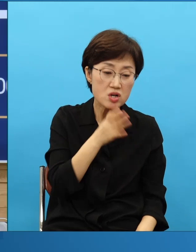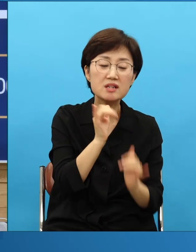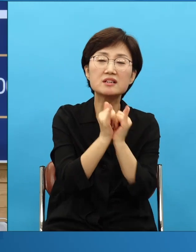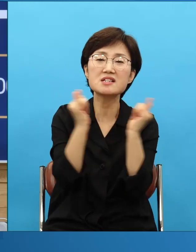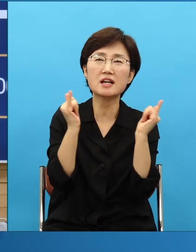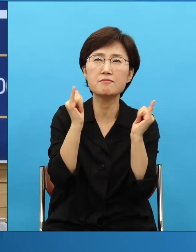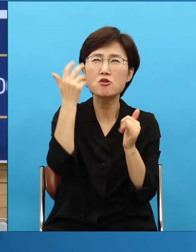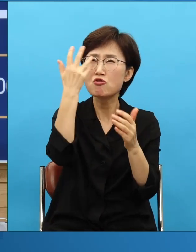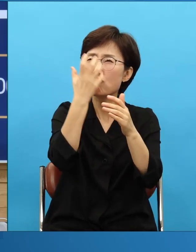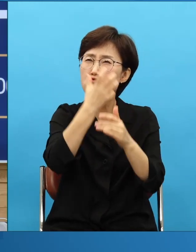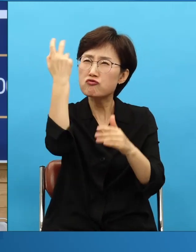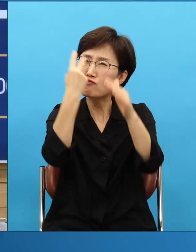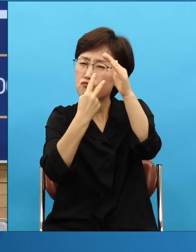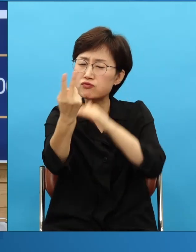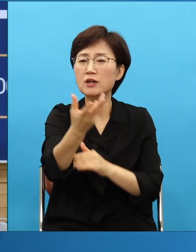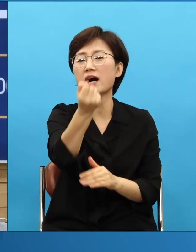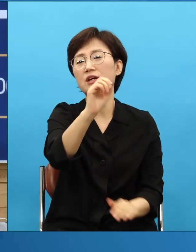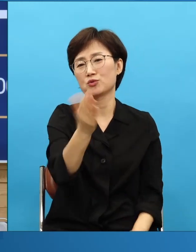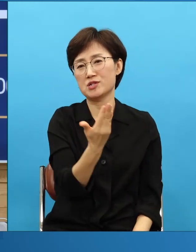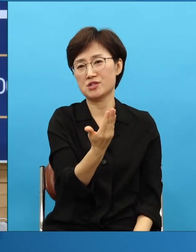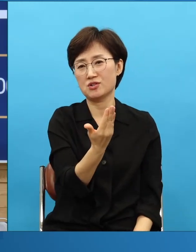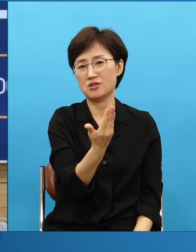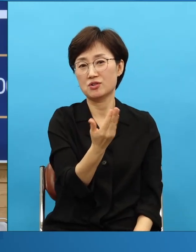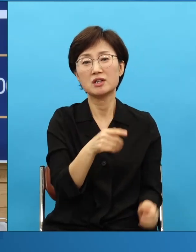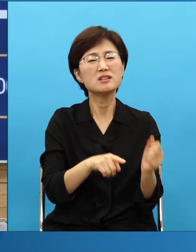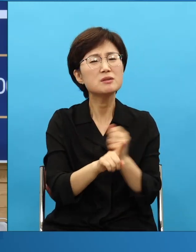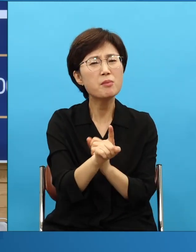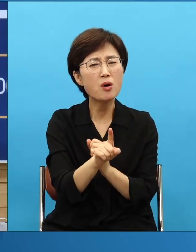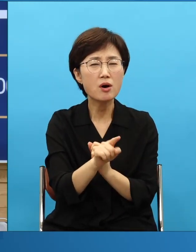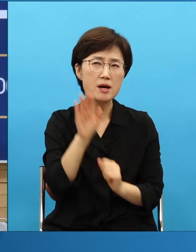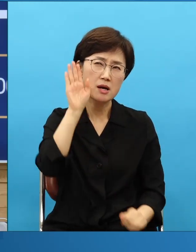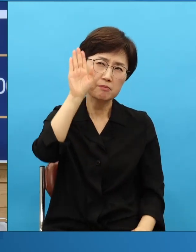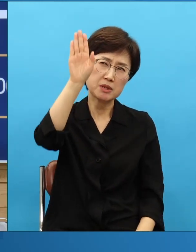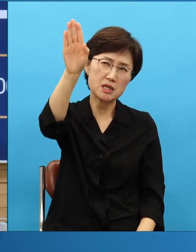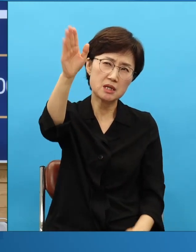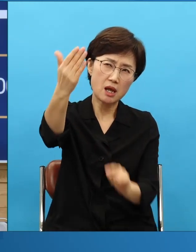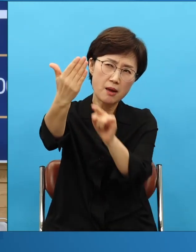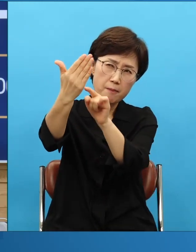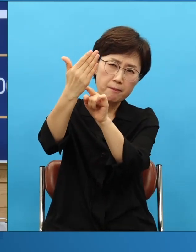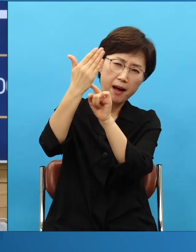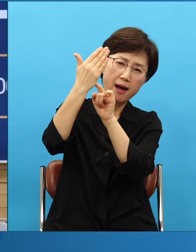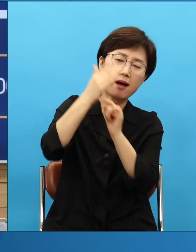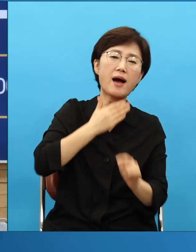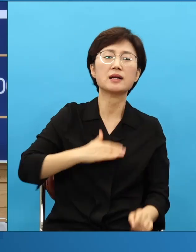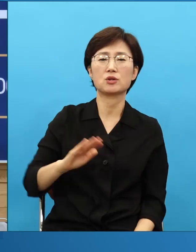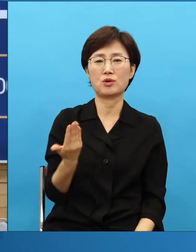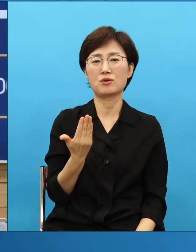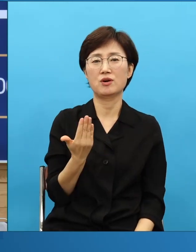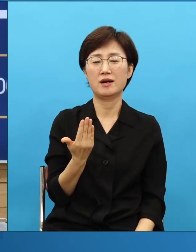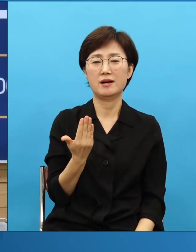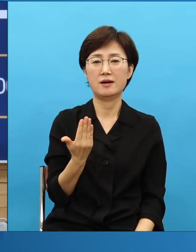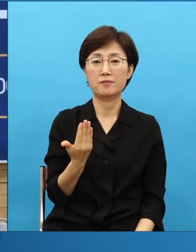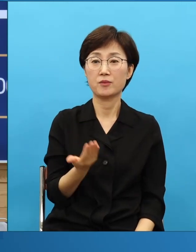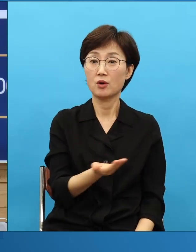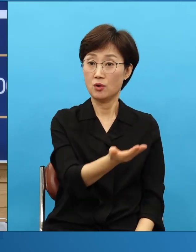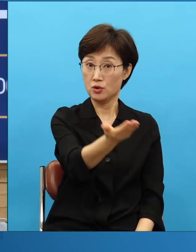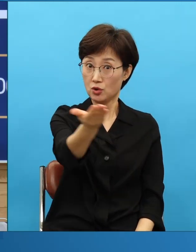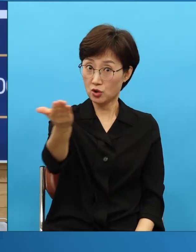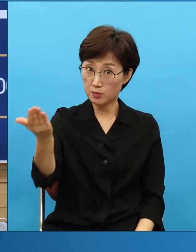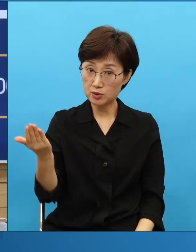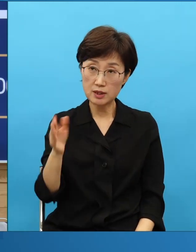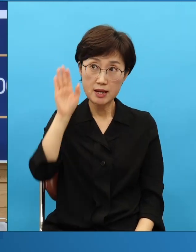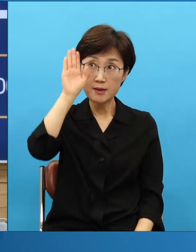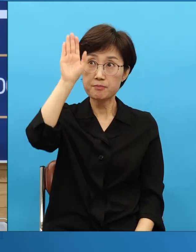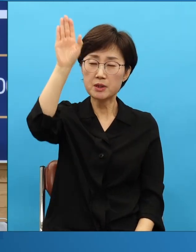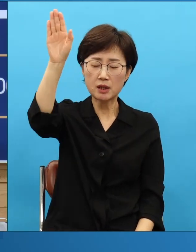old men will dream dreams." 뭡니까? What is that? 미래를 보여줬다고 말이에요. He allowed them to see the future. 여러분이 미래 가운데 꿈으로 볼 필요도